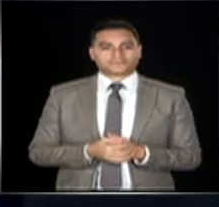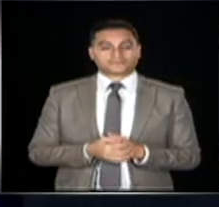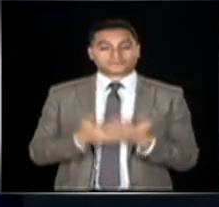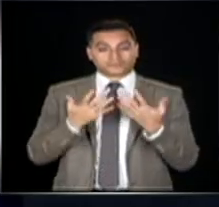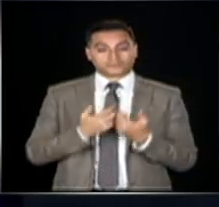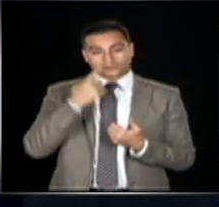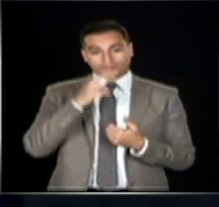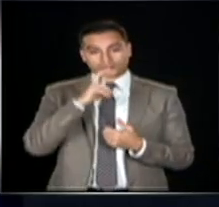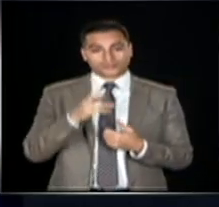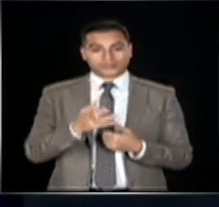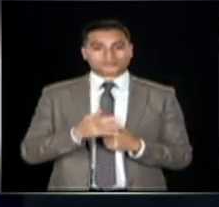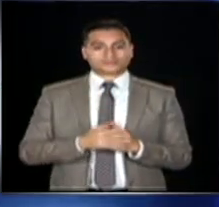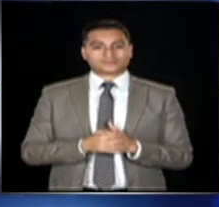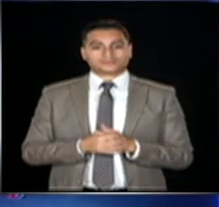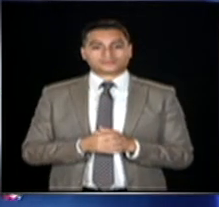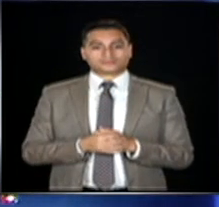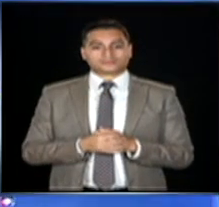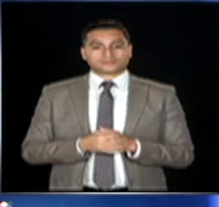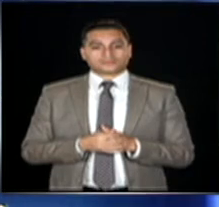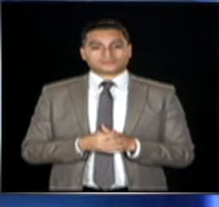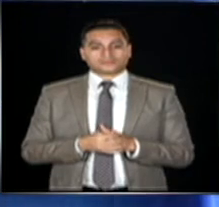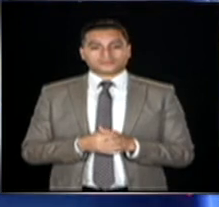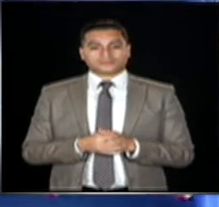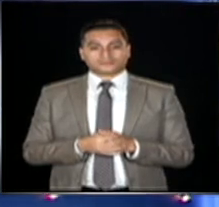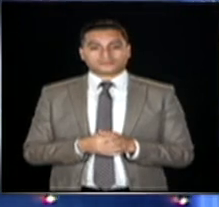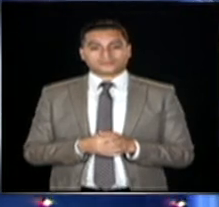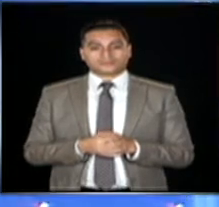قدرات زينية. والسؤال هو